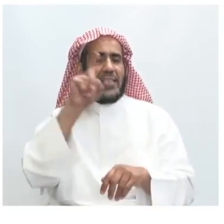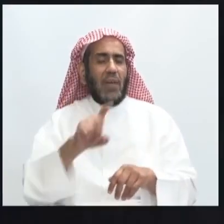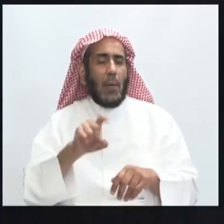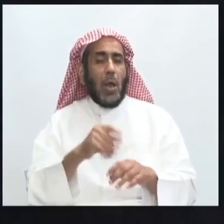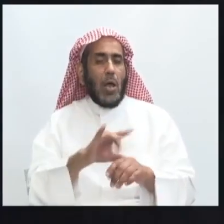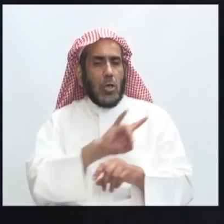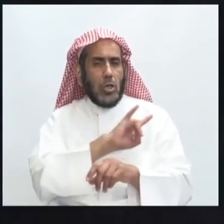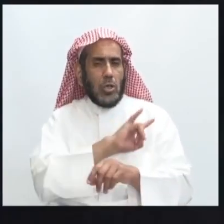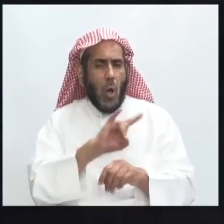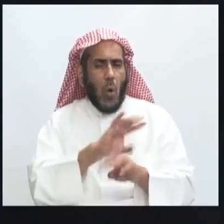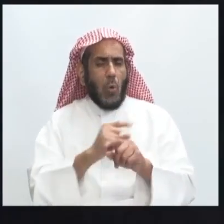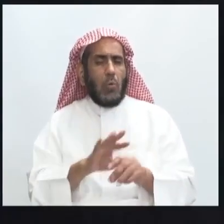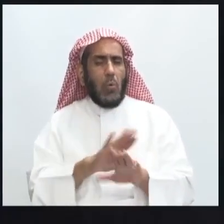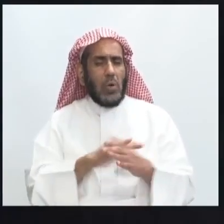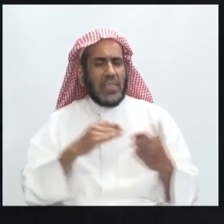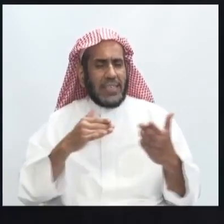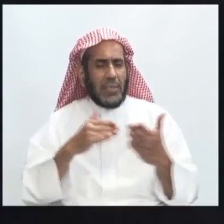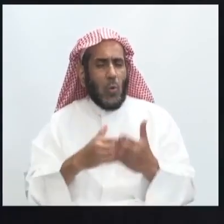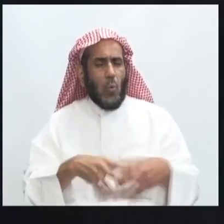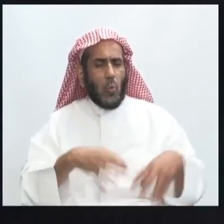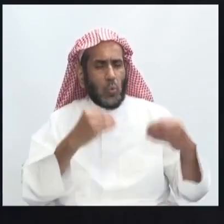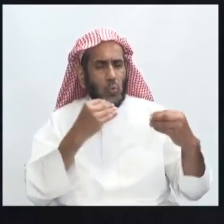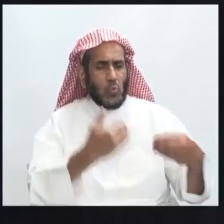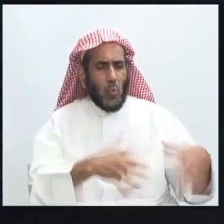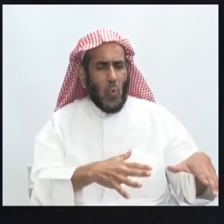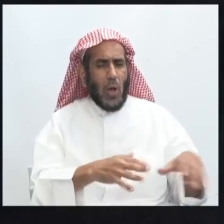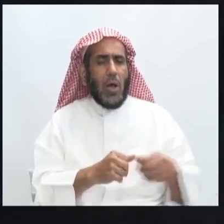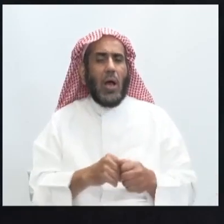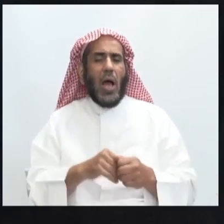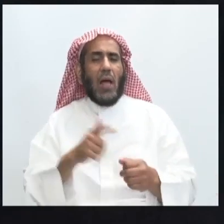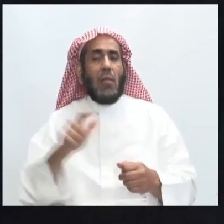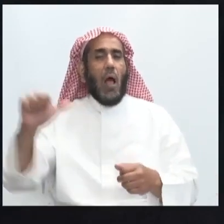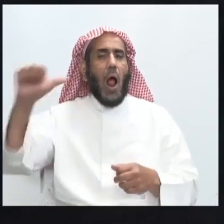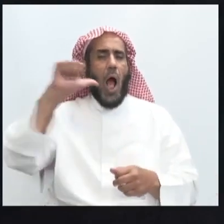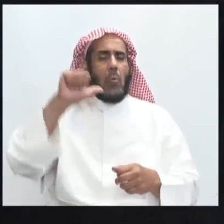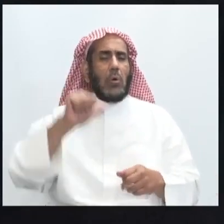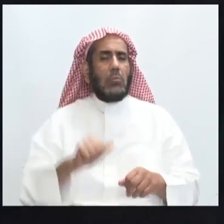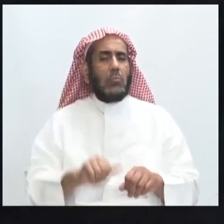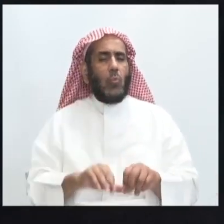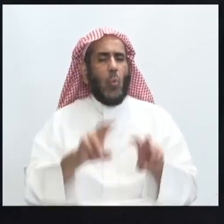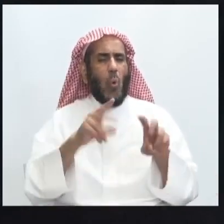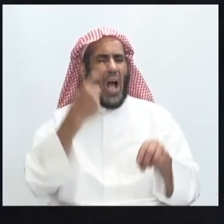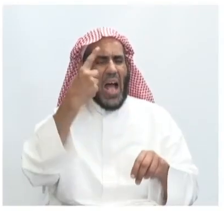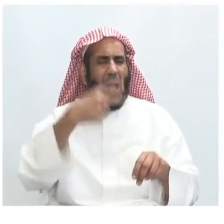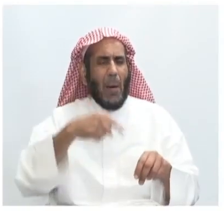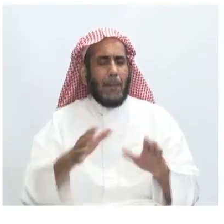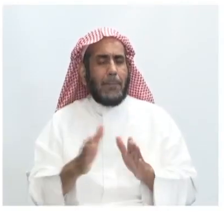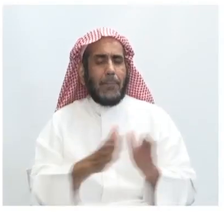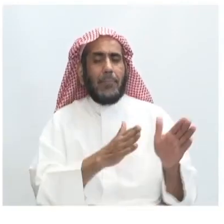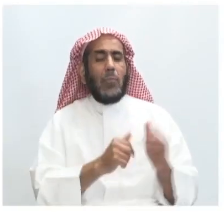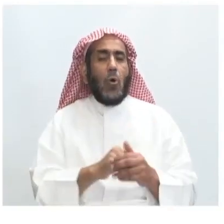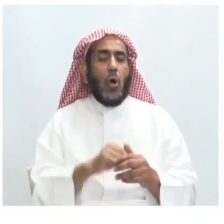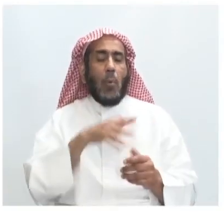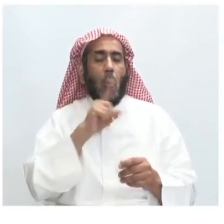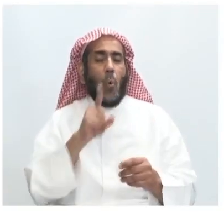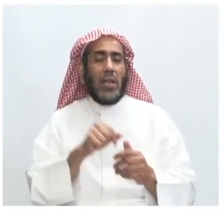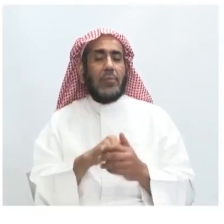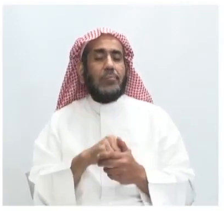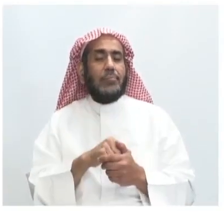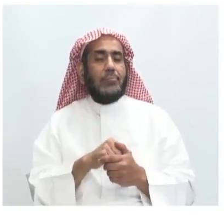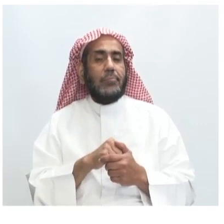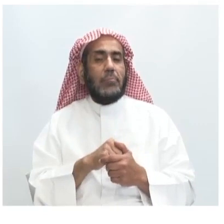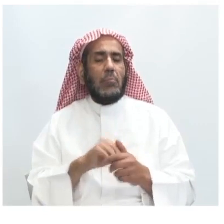بمعنى انتهوا من ذلك او اتركوا هذا الخمر ينتهوا عن ذلك او كما يقول لك والدك مثل